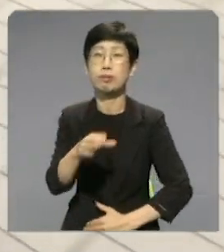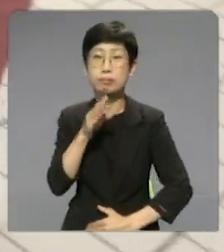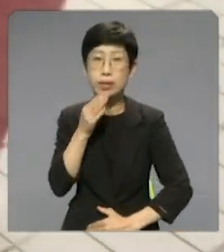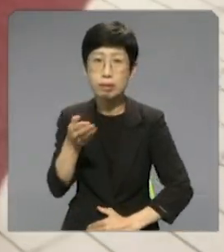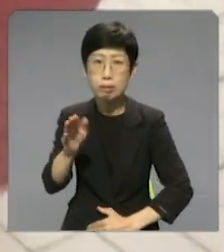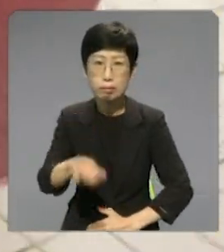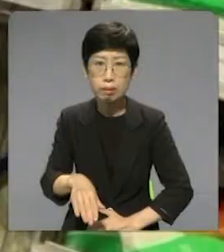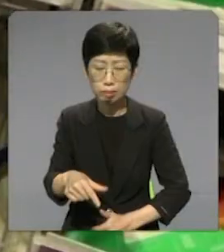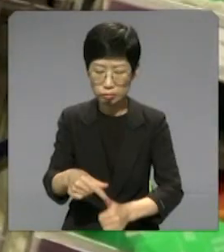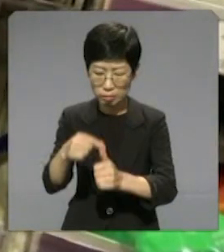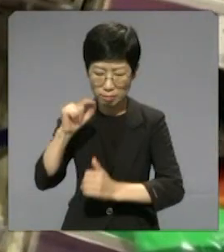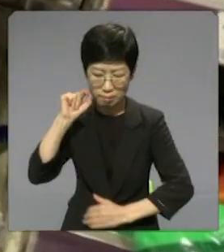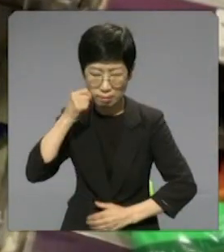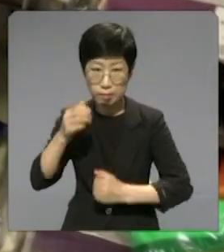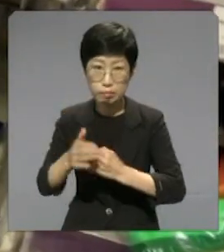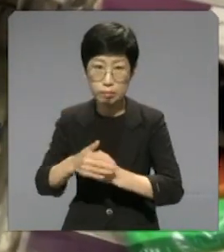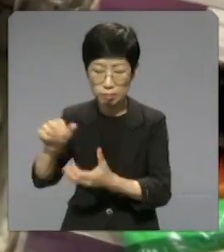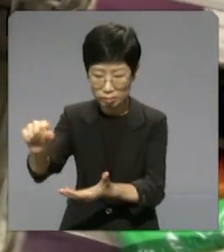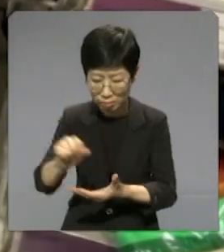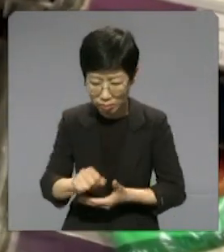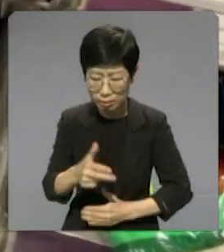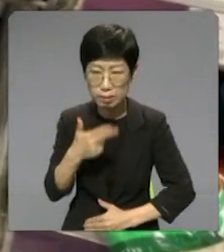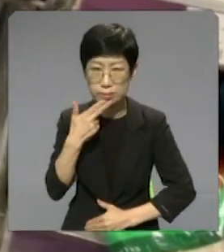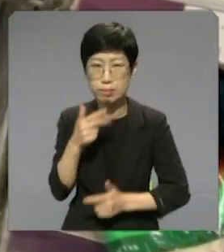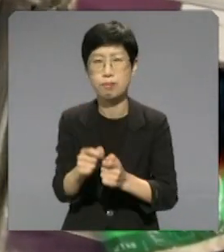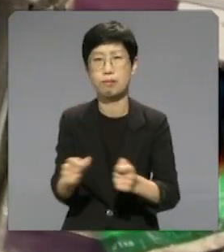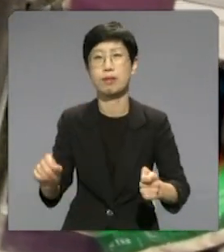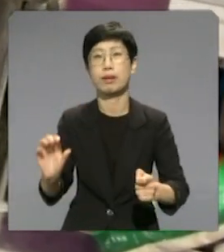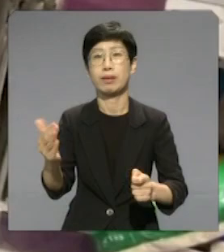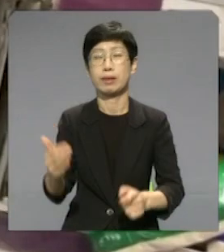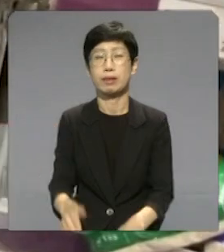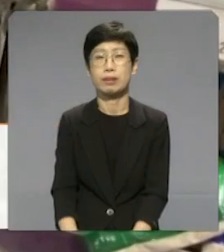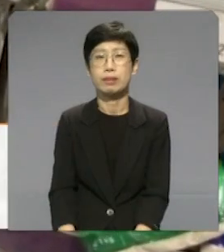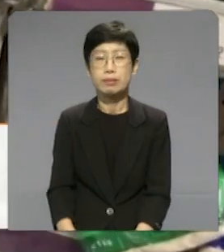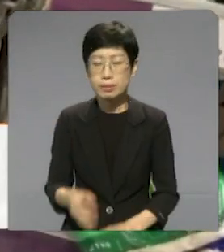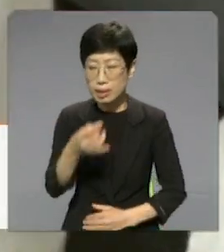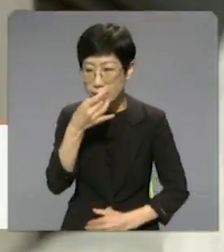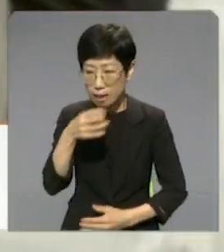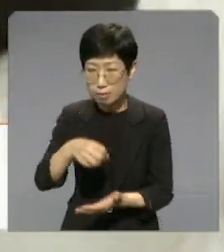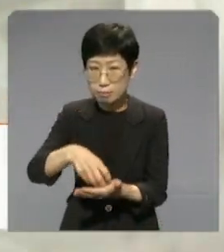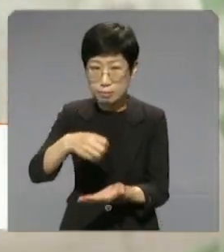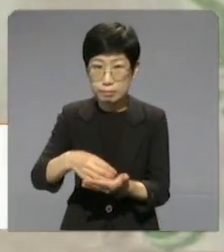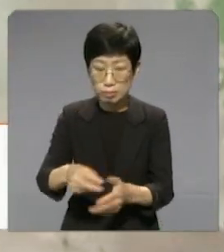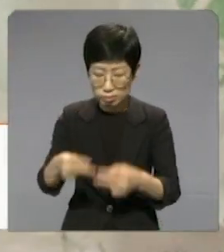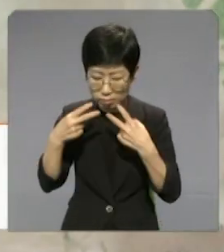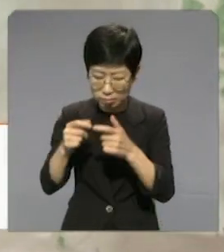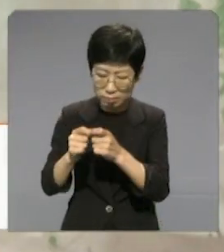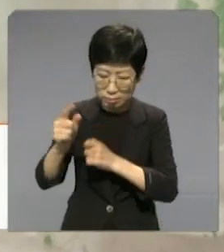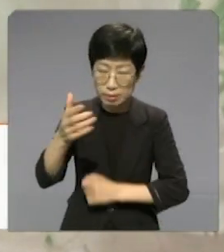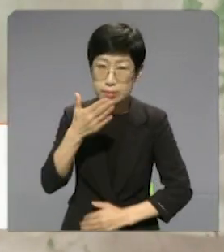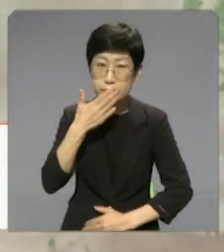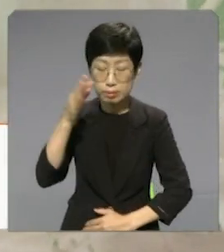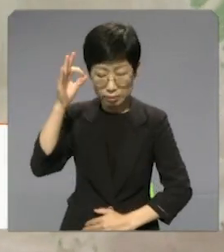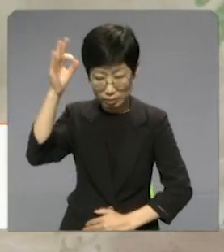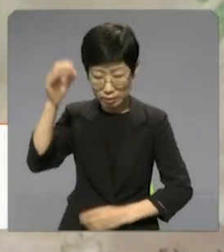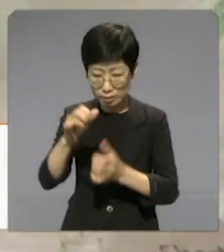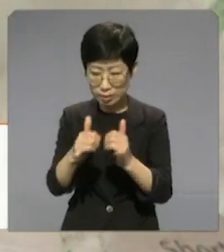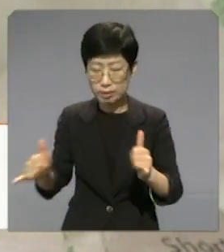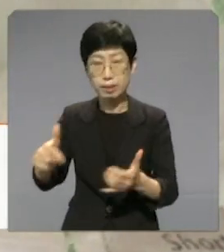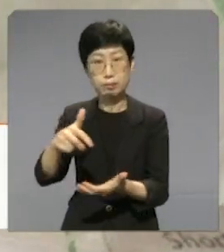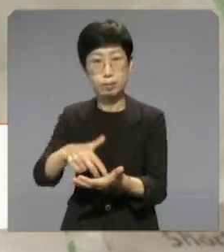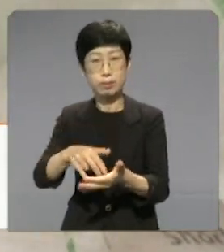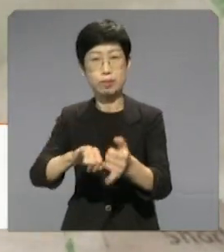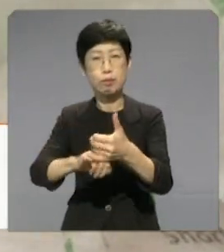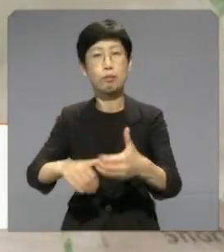수급난으로 입고 자체가 안 된지 오래입니다 쌀은 빵과 파스타를 주식으로 먹는 튀니지인들의